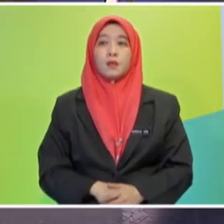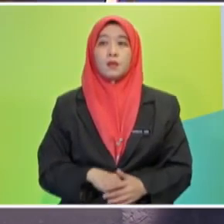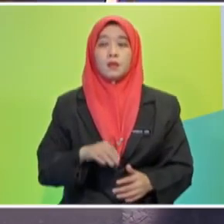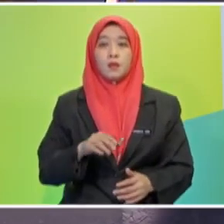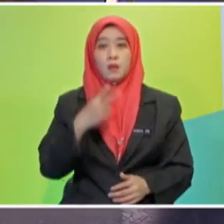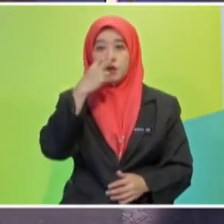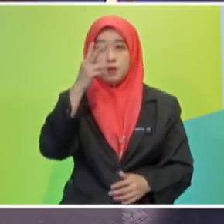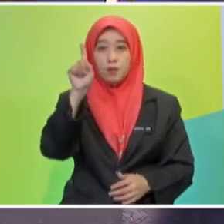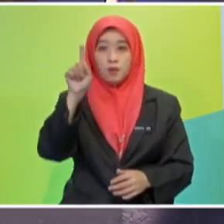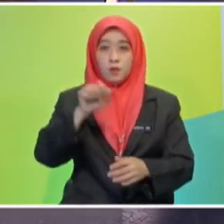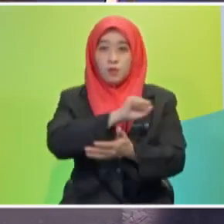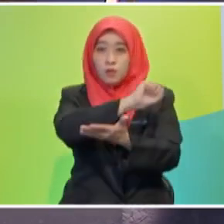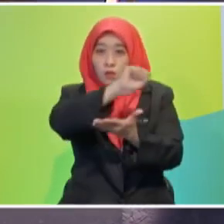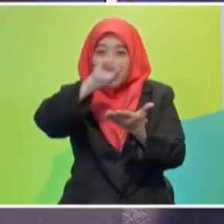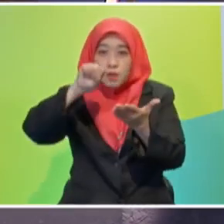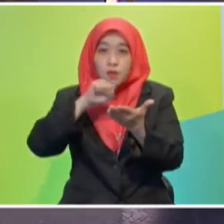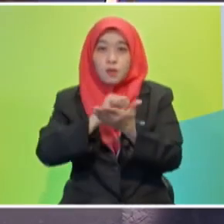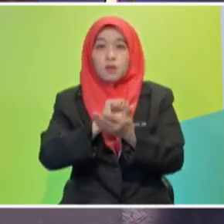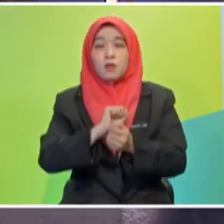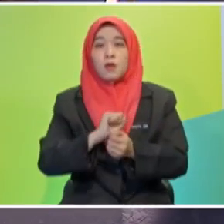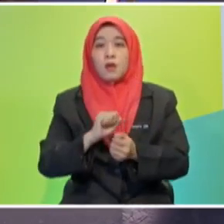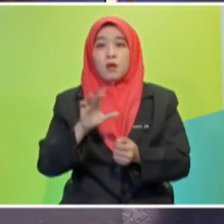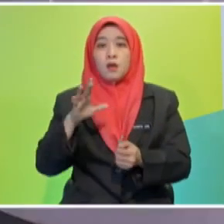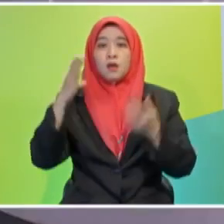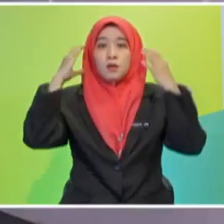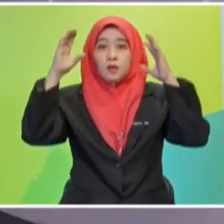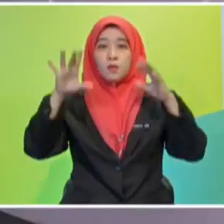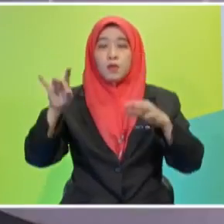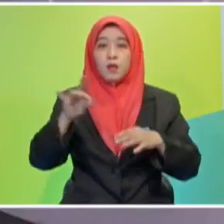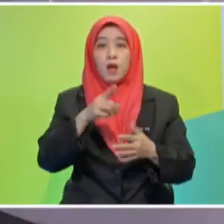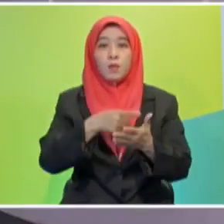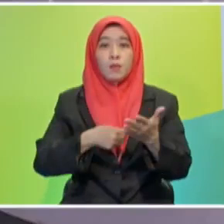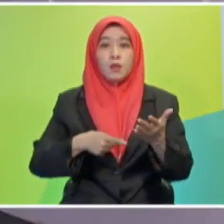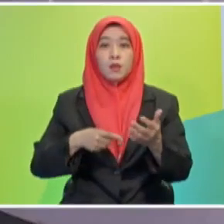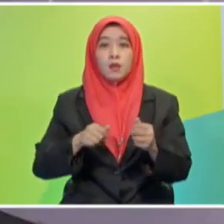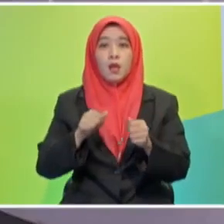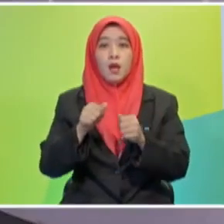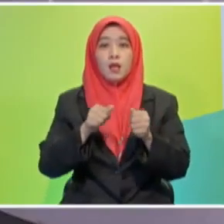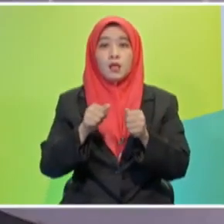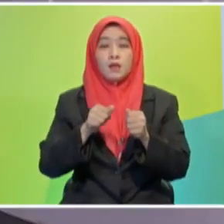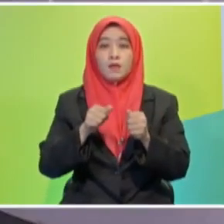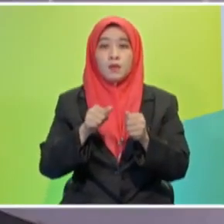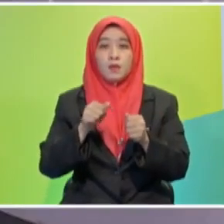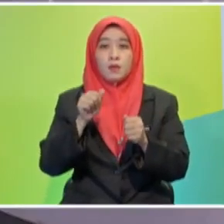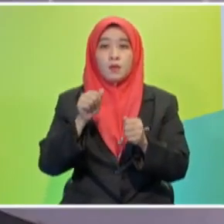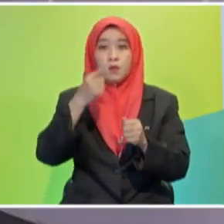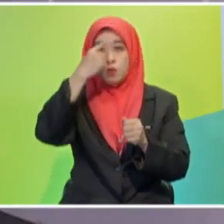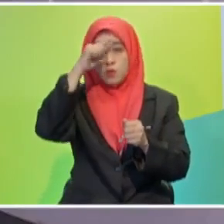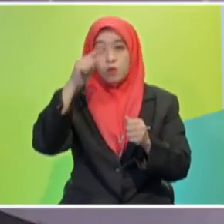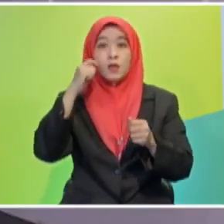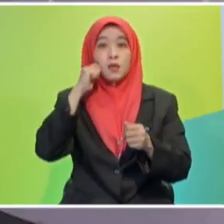Satu situasi. Okey, situasinya ialah cikgu pilih apabila mengaktifkan tetapan spin untuk mengeringkan